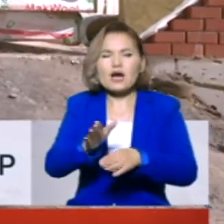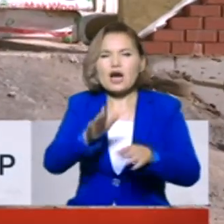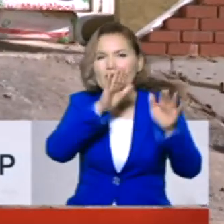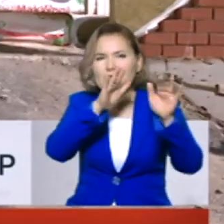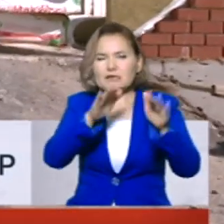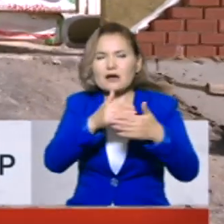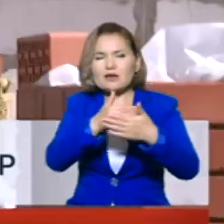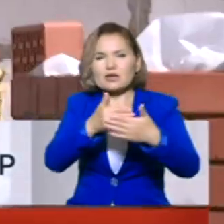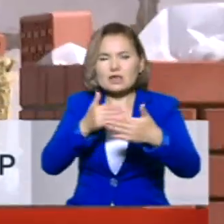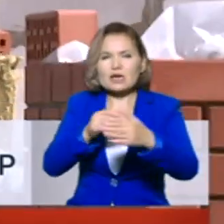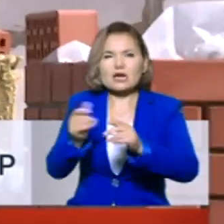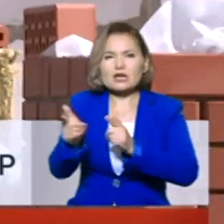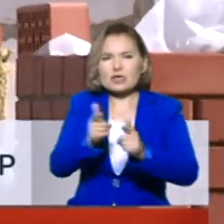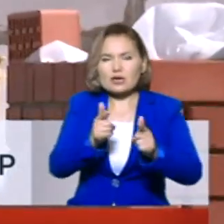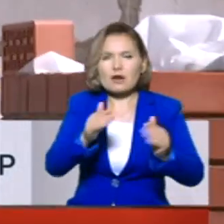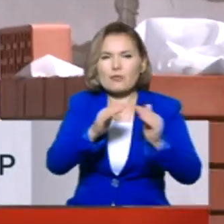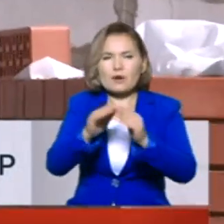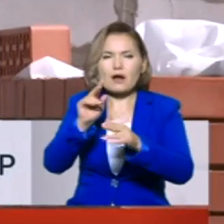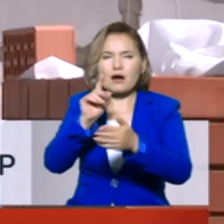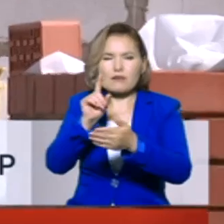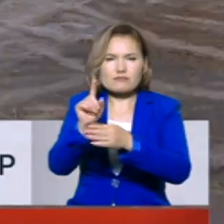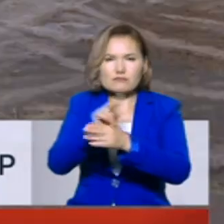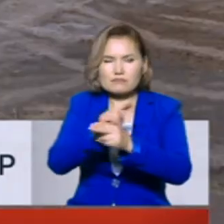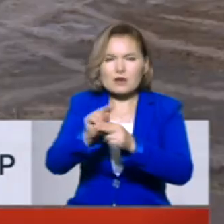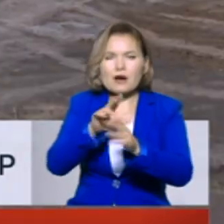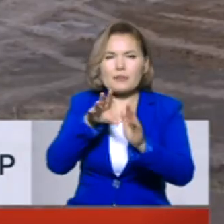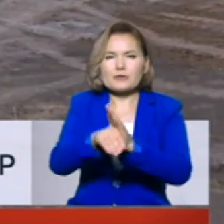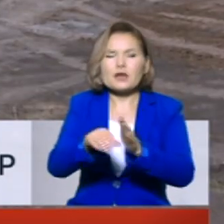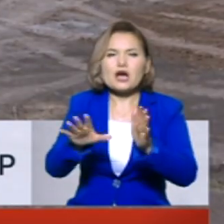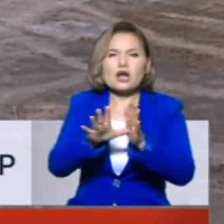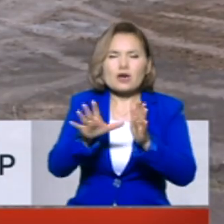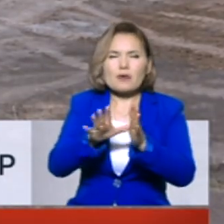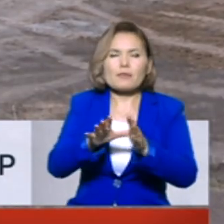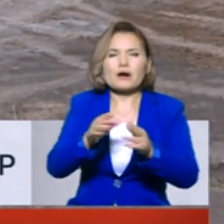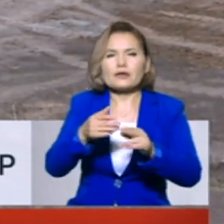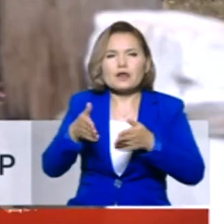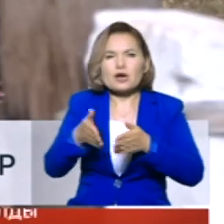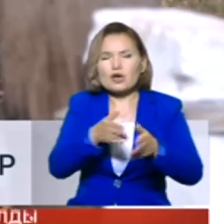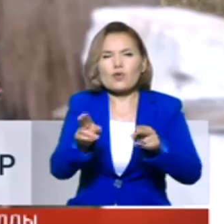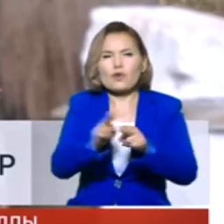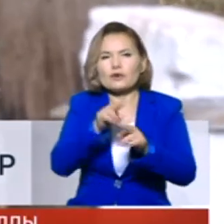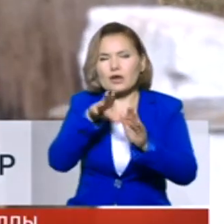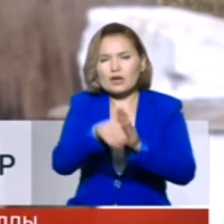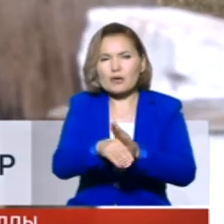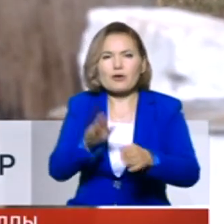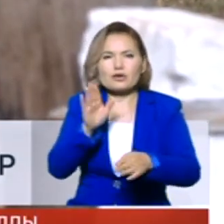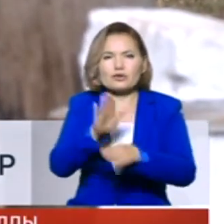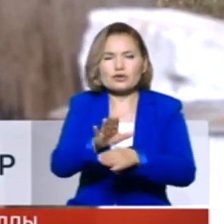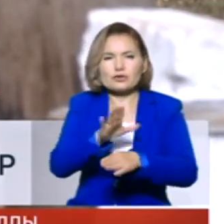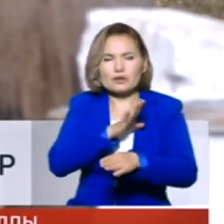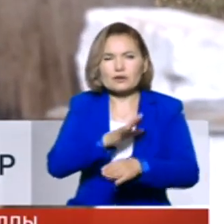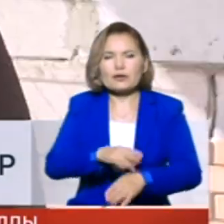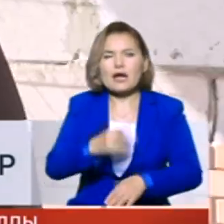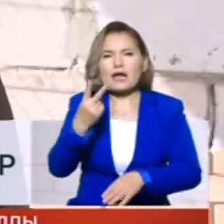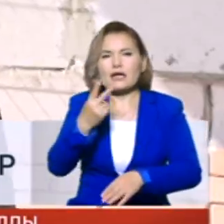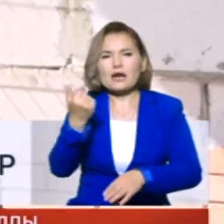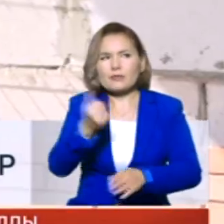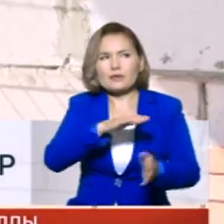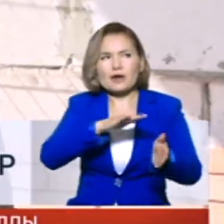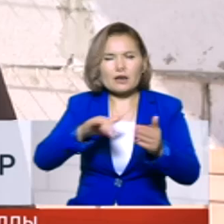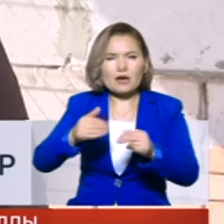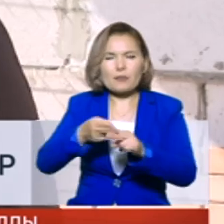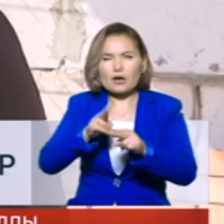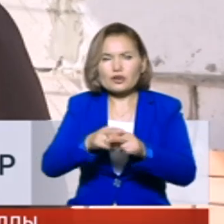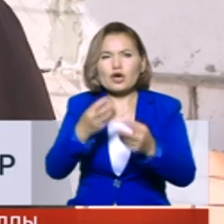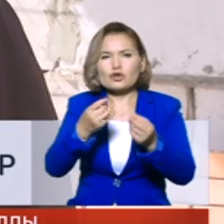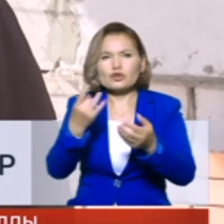аяқтауды тапсырды. Әрі инженерлік желілерді, жол және әлеуметтік инфрақұрылымды қалпына келтіруді жүктеді. Екі аптадан кейін осы жерге